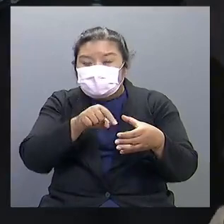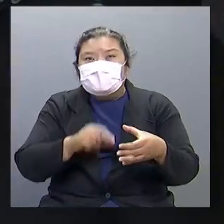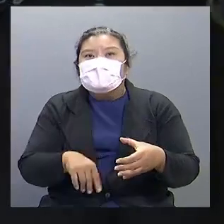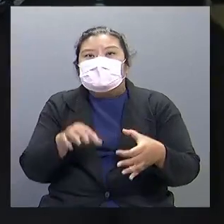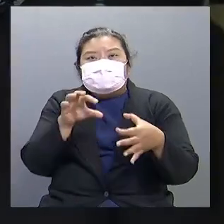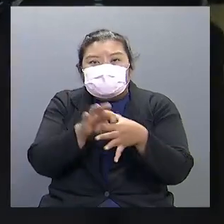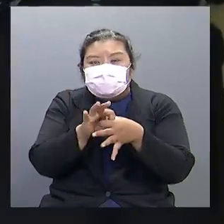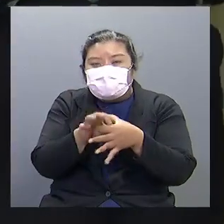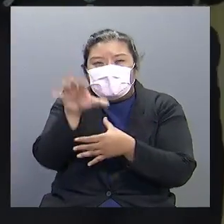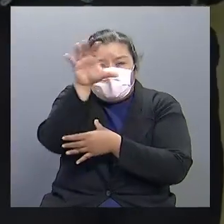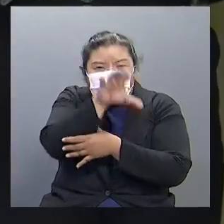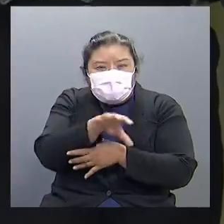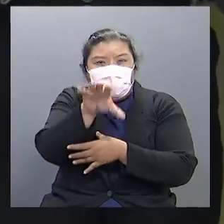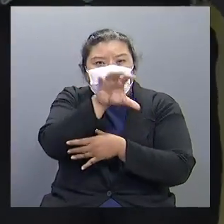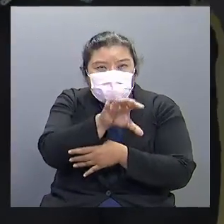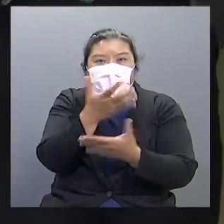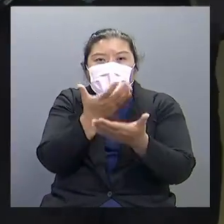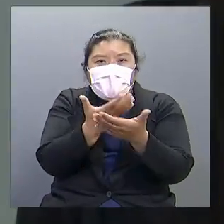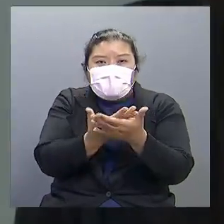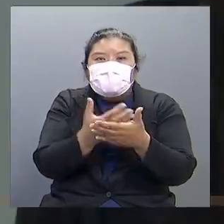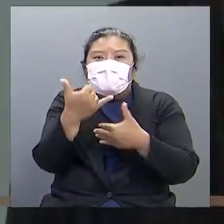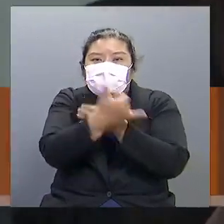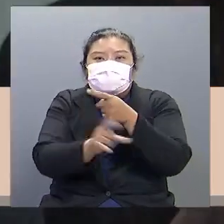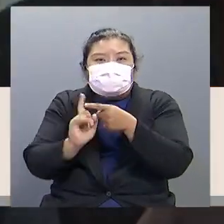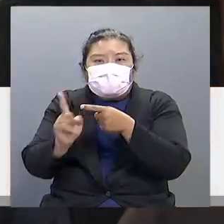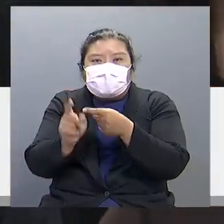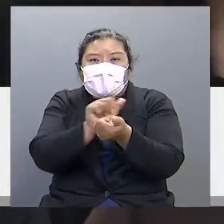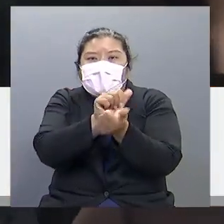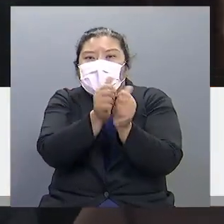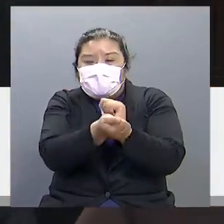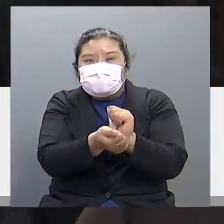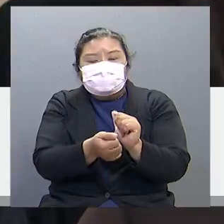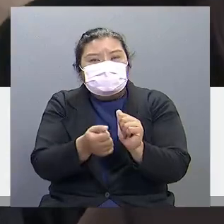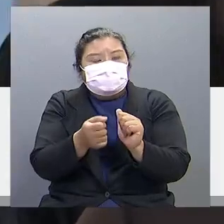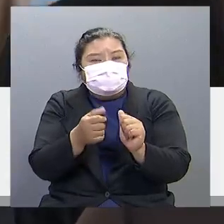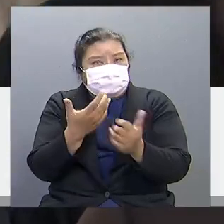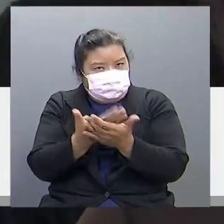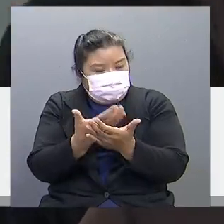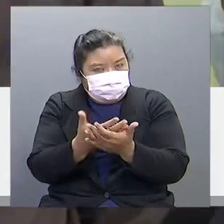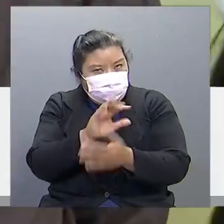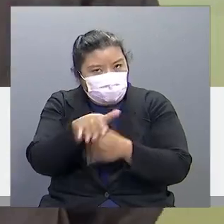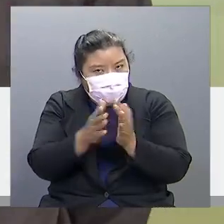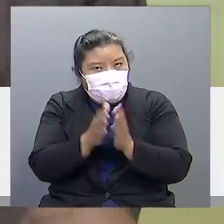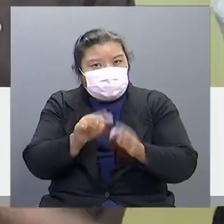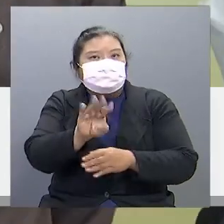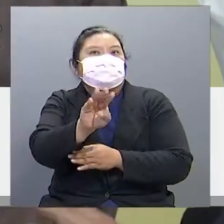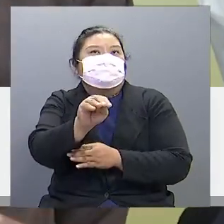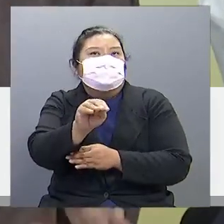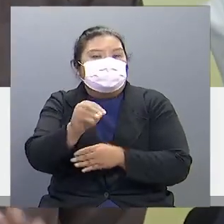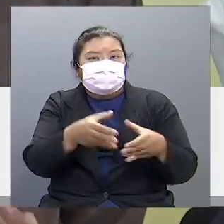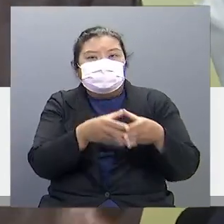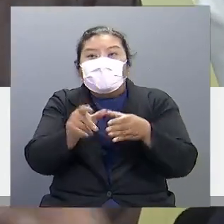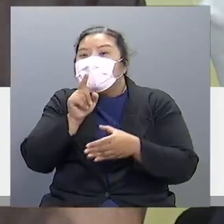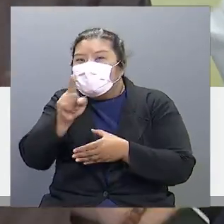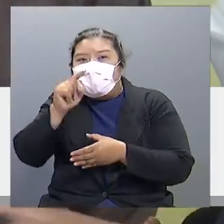ตราแลกเปลี่ยนเงินตราสกุลต่างประเทศประมาณ40คนไปร้องทุกข์ที่กองบังคับการปราบปรามค่ะหลังลงทุ